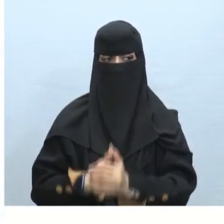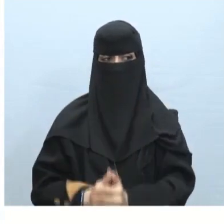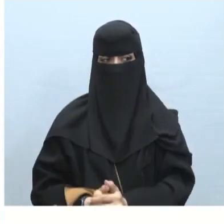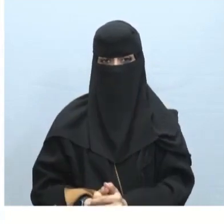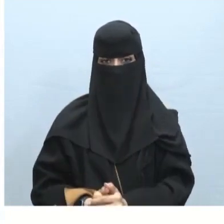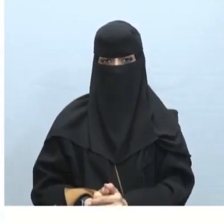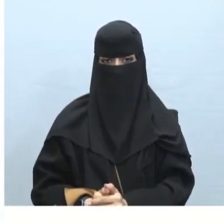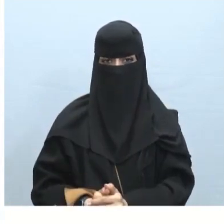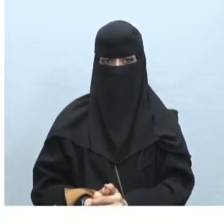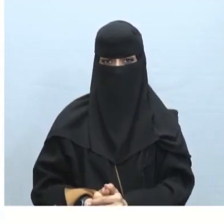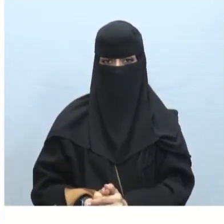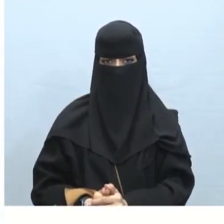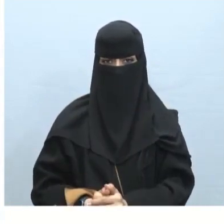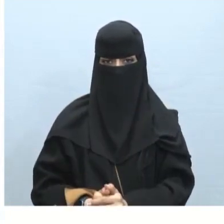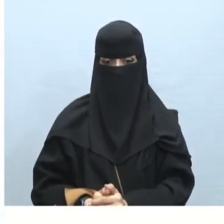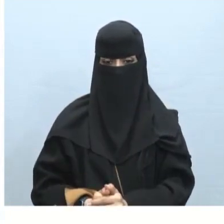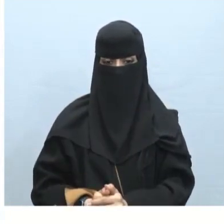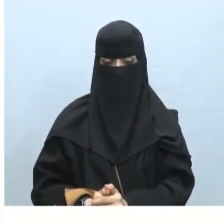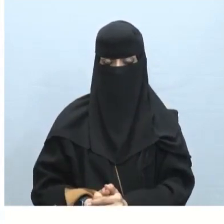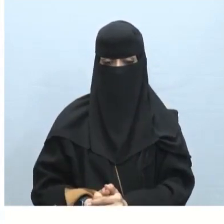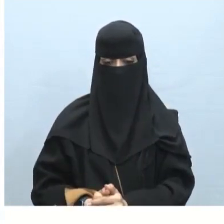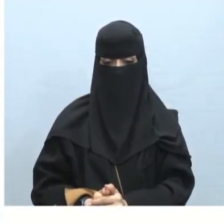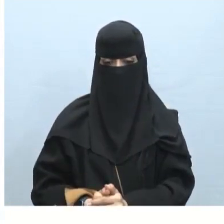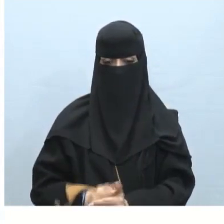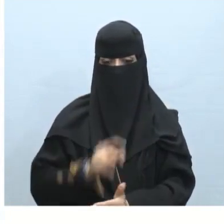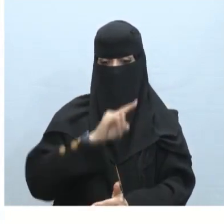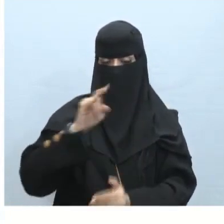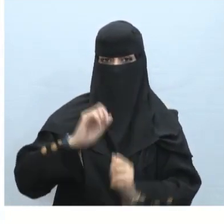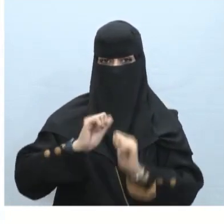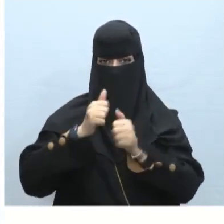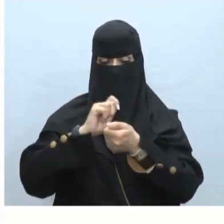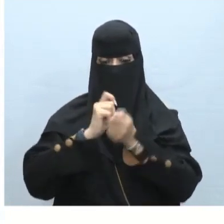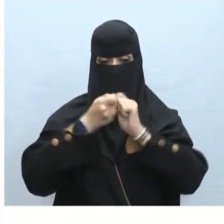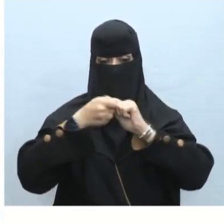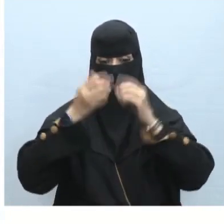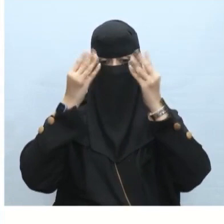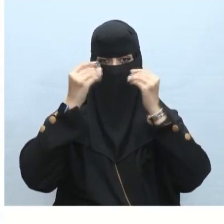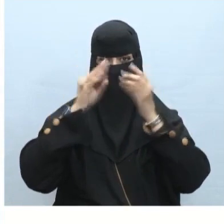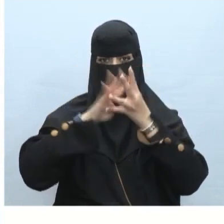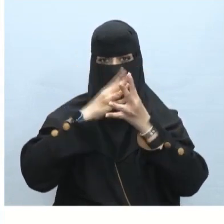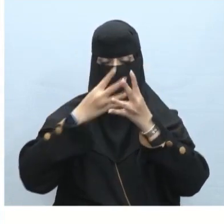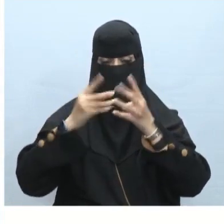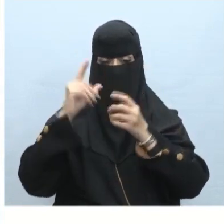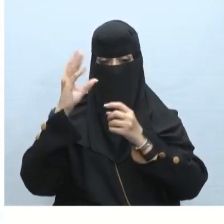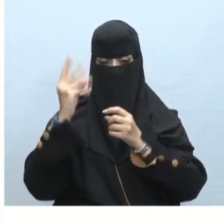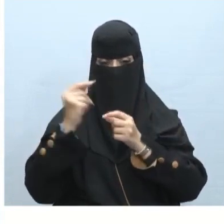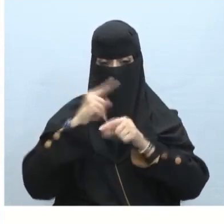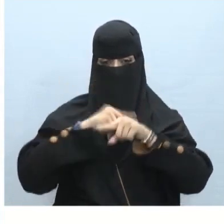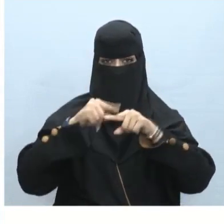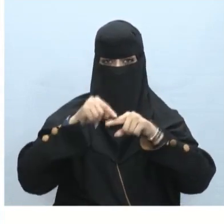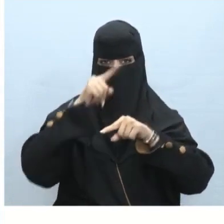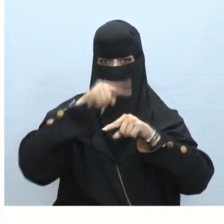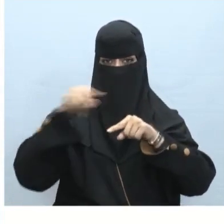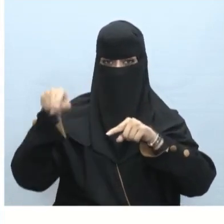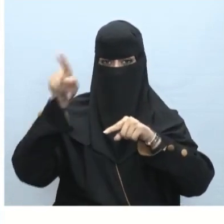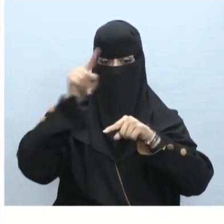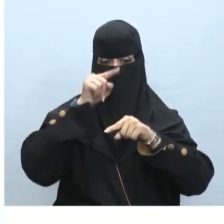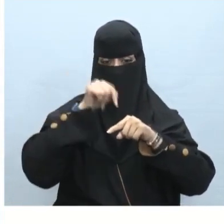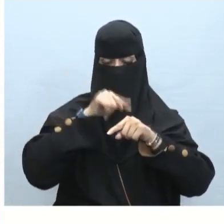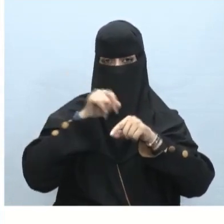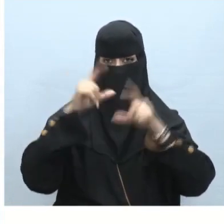اخرى اثنين لا يمكنك تحويل بيانات جدول رقمي الى مخطط